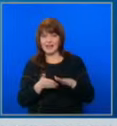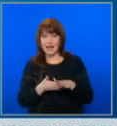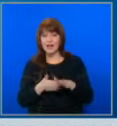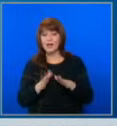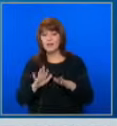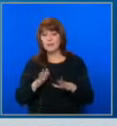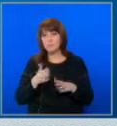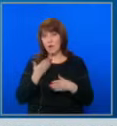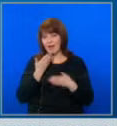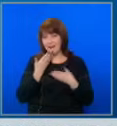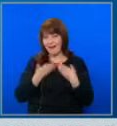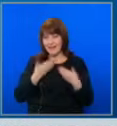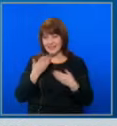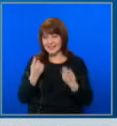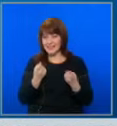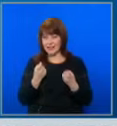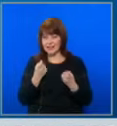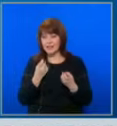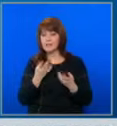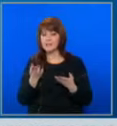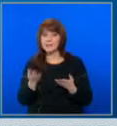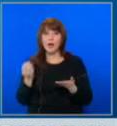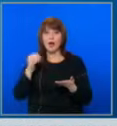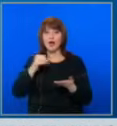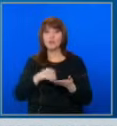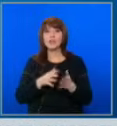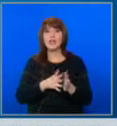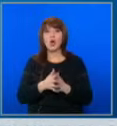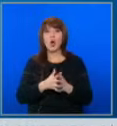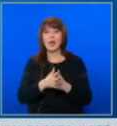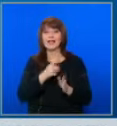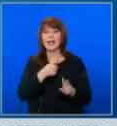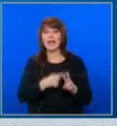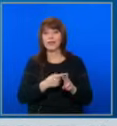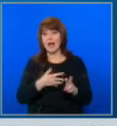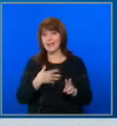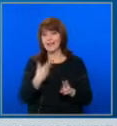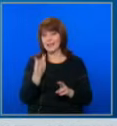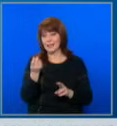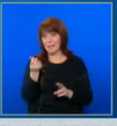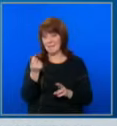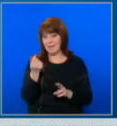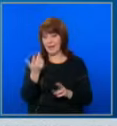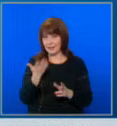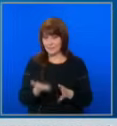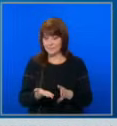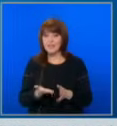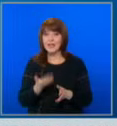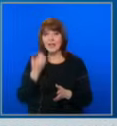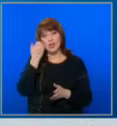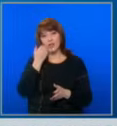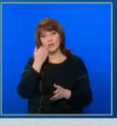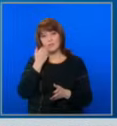според разказите на бизнесмените се появили хората на нотариуса които искали пари парче от пая с апетитния бизнес